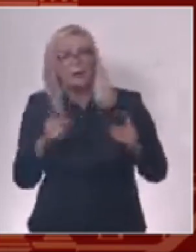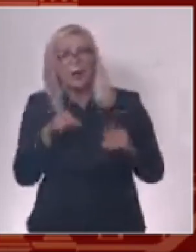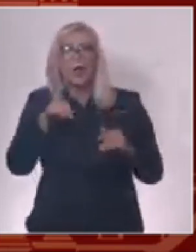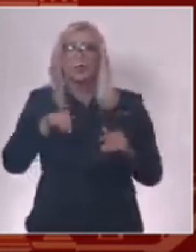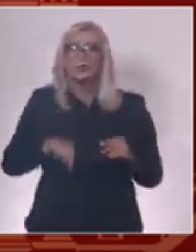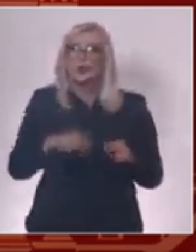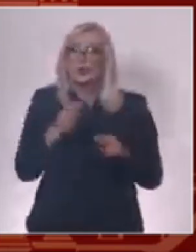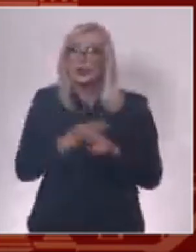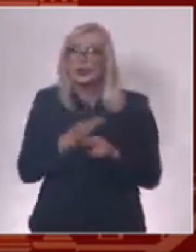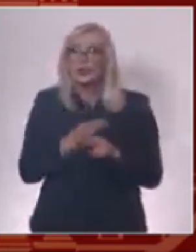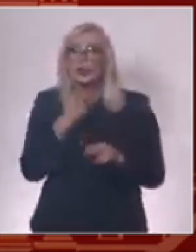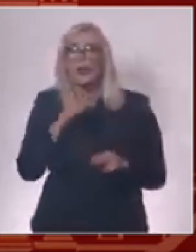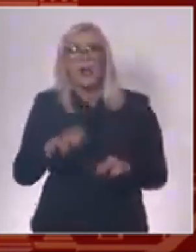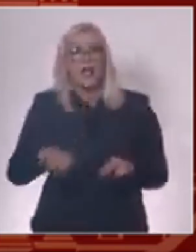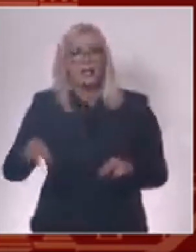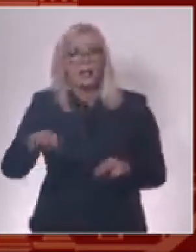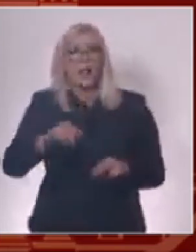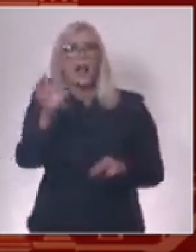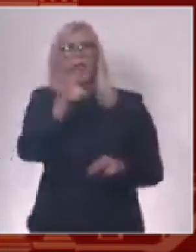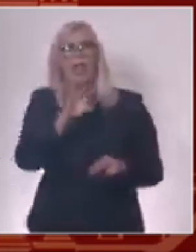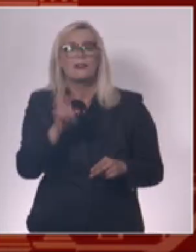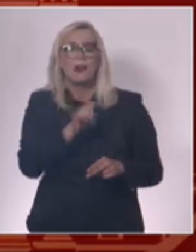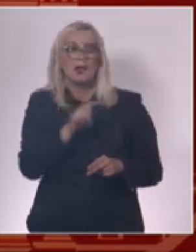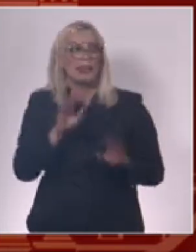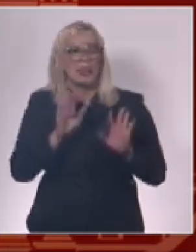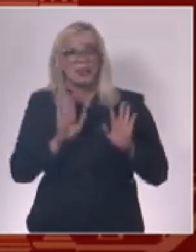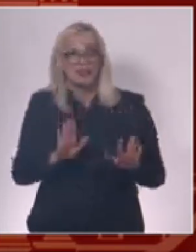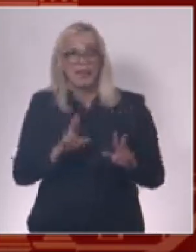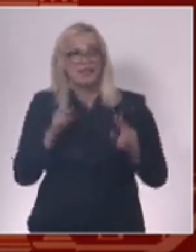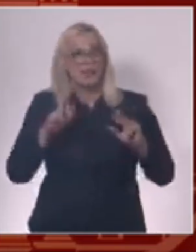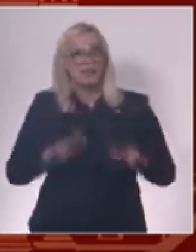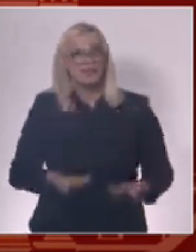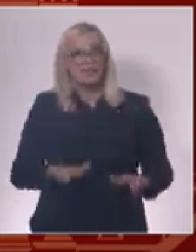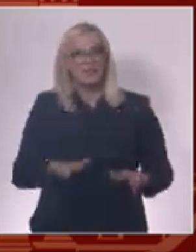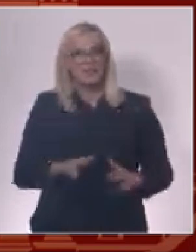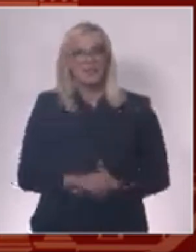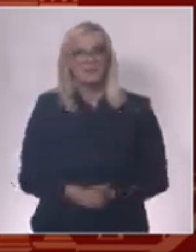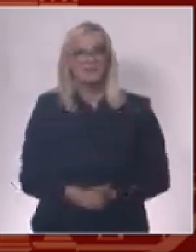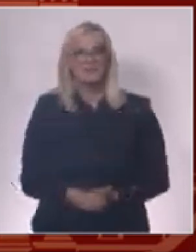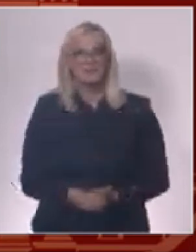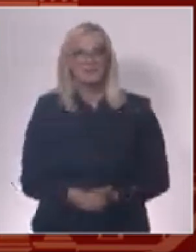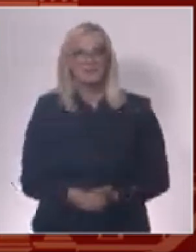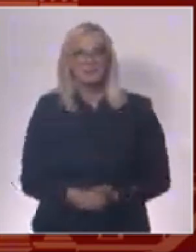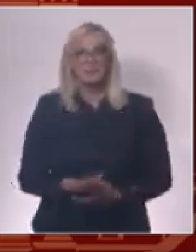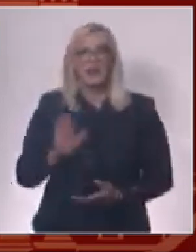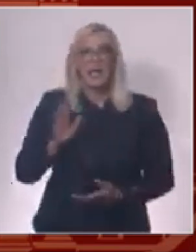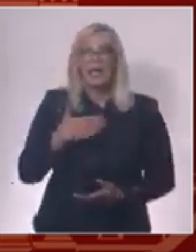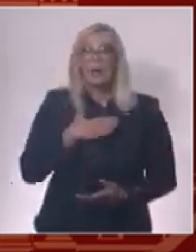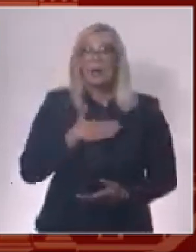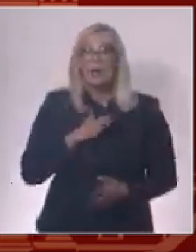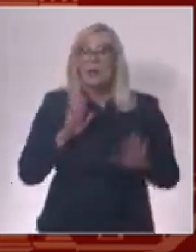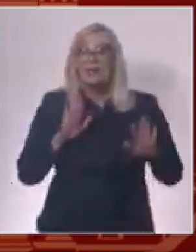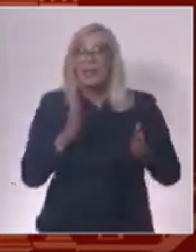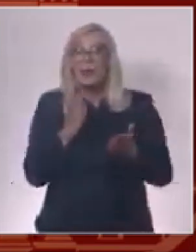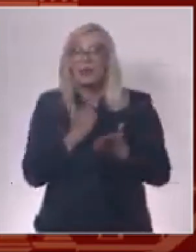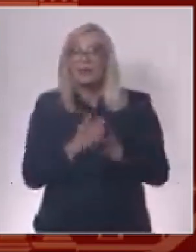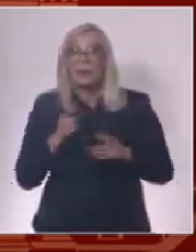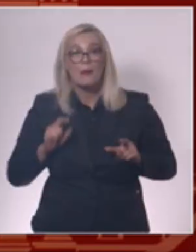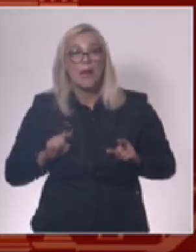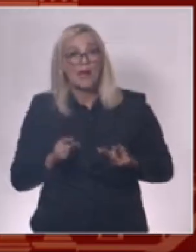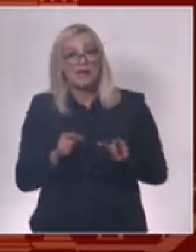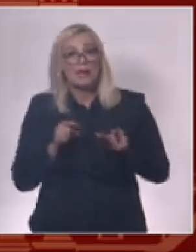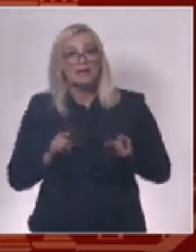нас, во регионот, во Европа, но не е таква реалност. Ако веќе имаме таков тип на